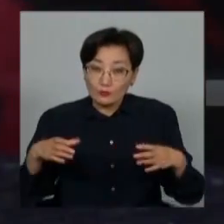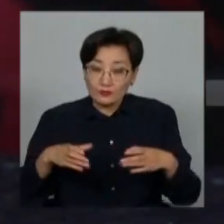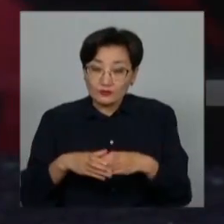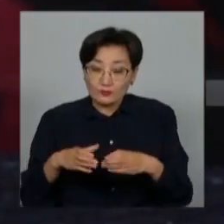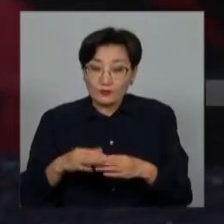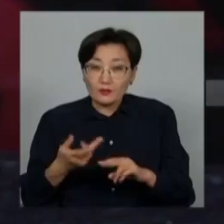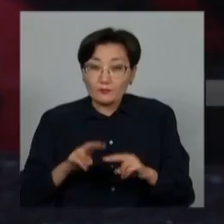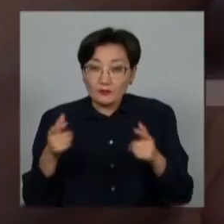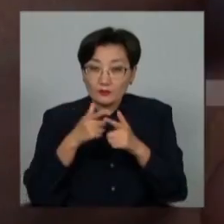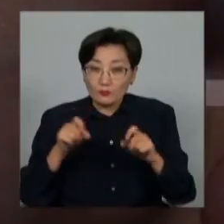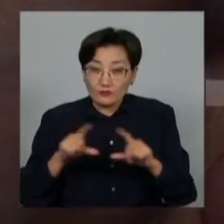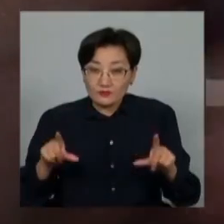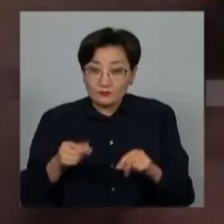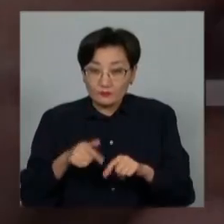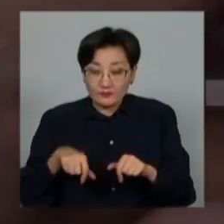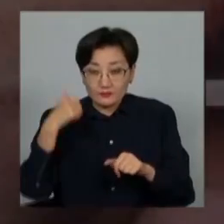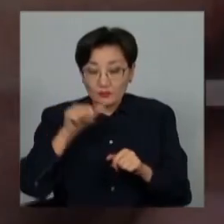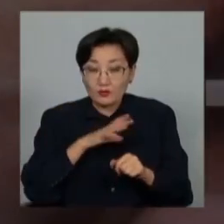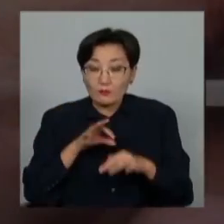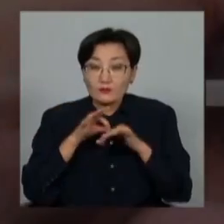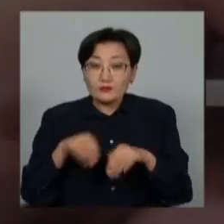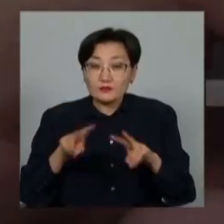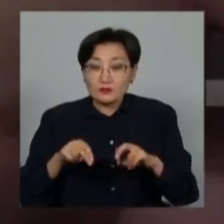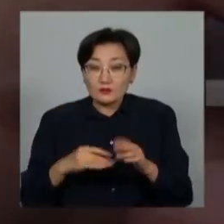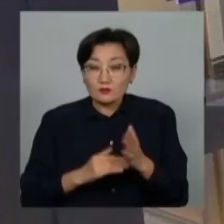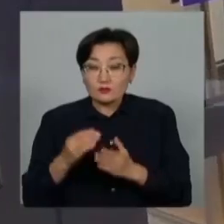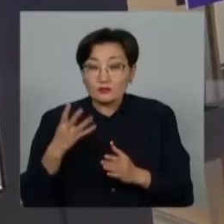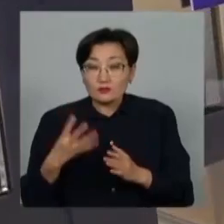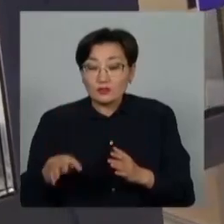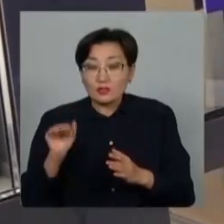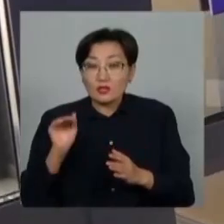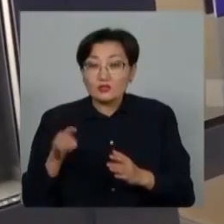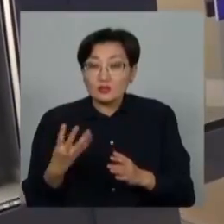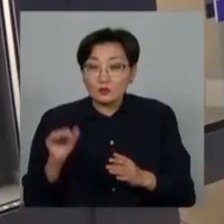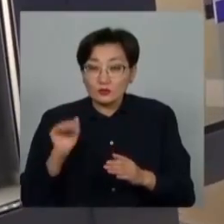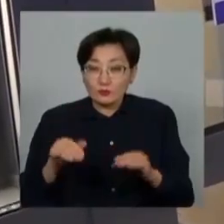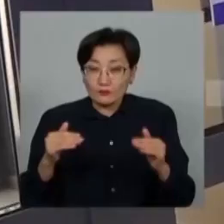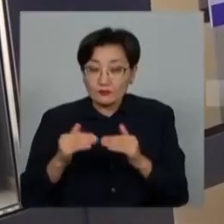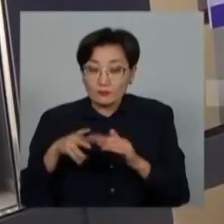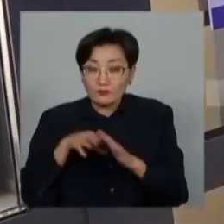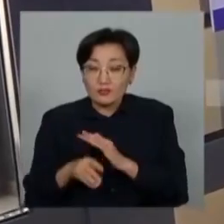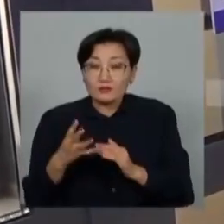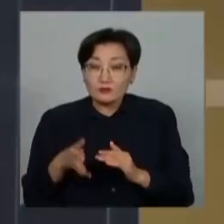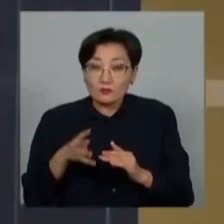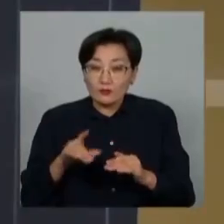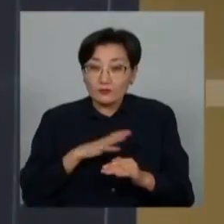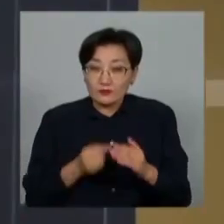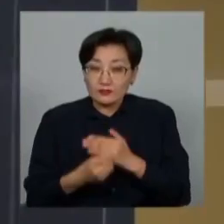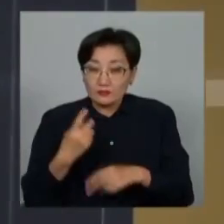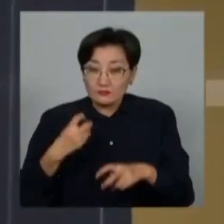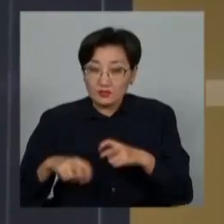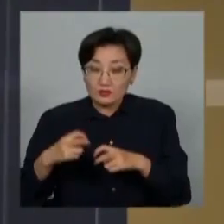группы по данным департамента в этом году было проверено и свыше сорока четырех тысяч объектов из них в четырех тысячах были выявлены